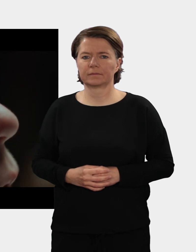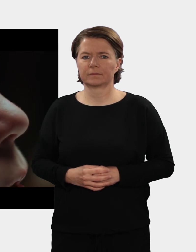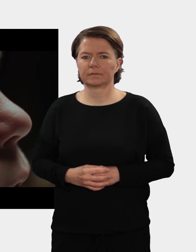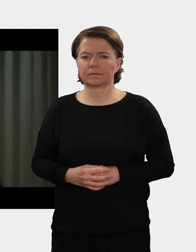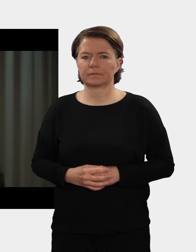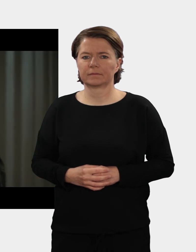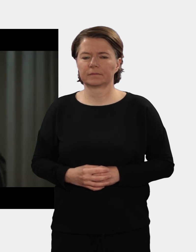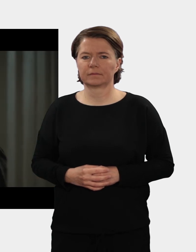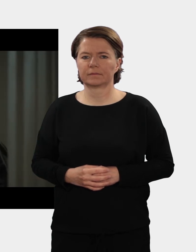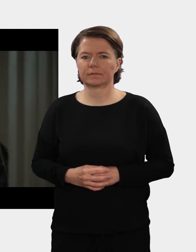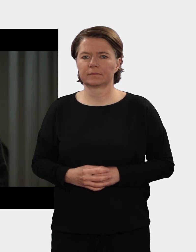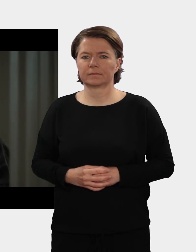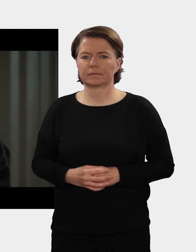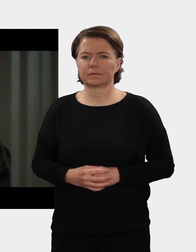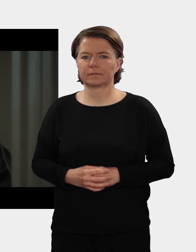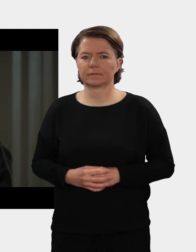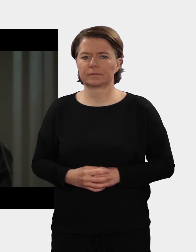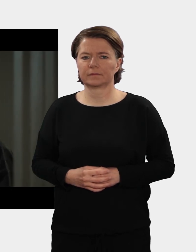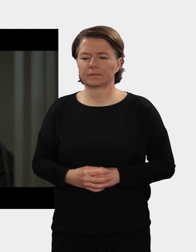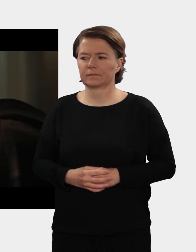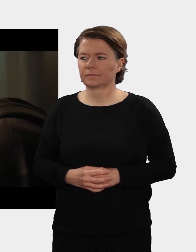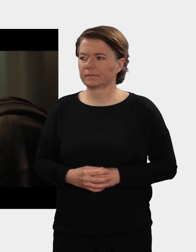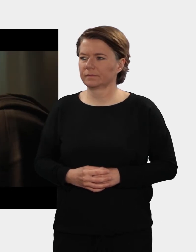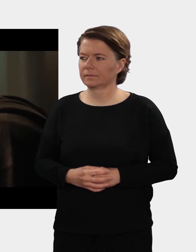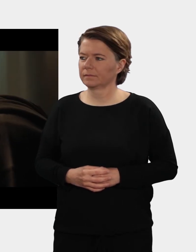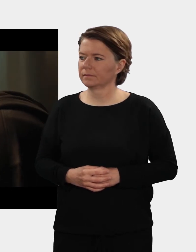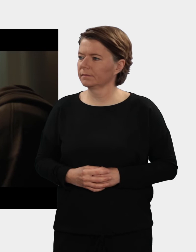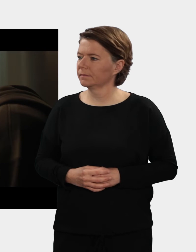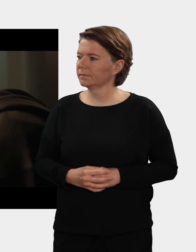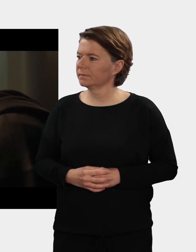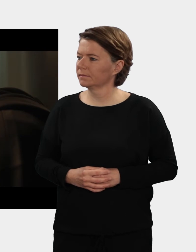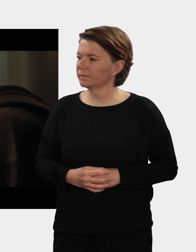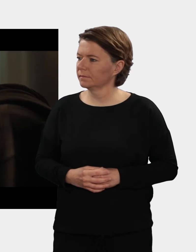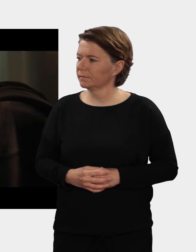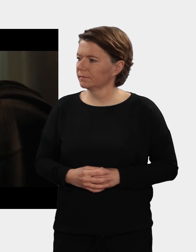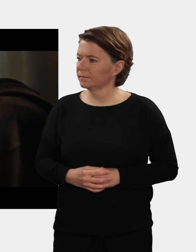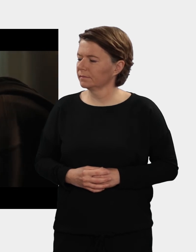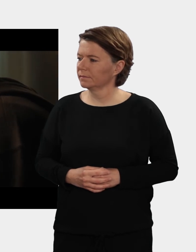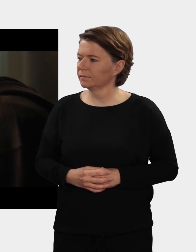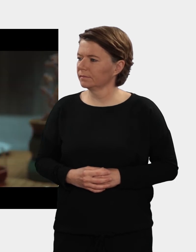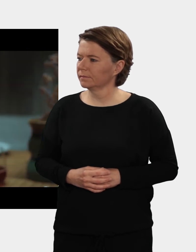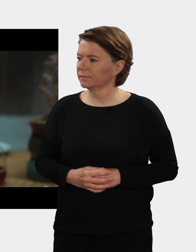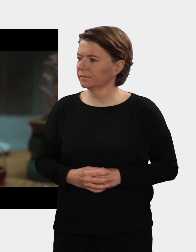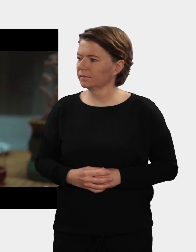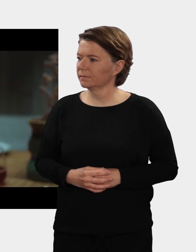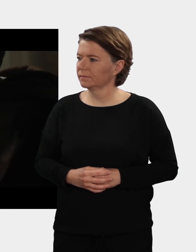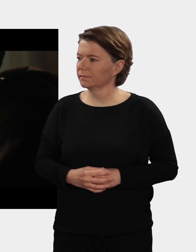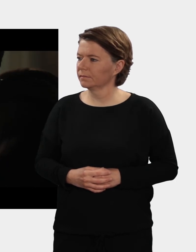...ein zu gehen. sonst mit Da geht einfach Ich sonst nicht weg. sonst wegge Ich sonst weggelebt, in